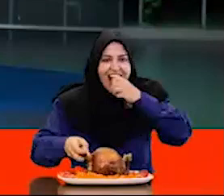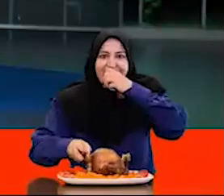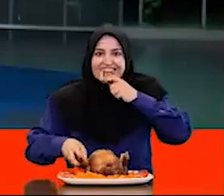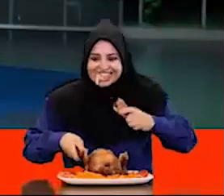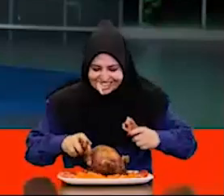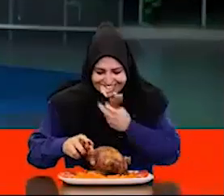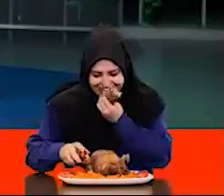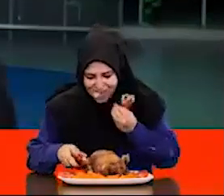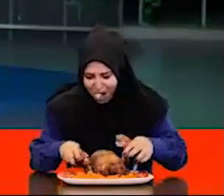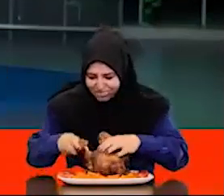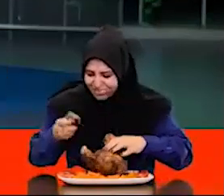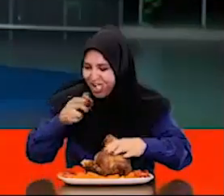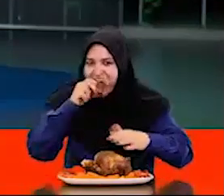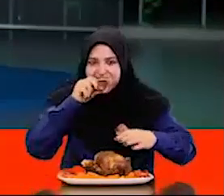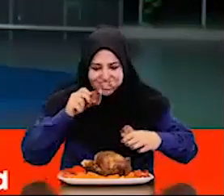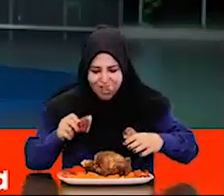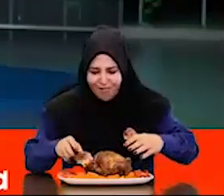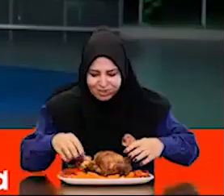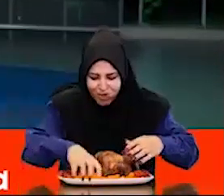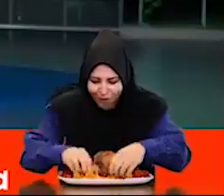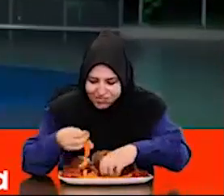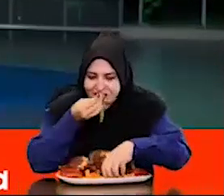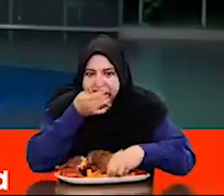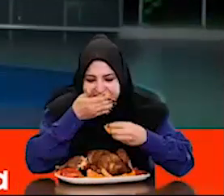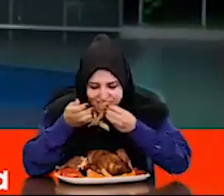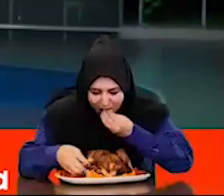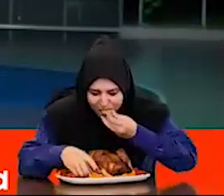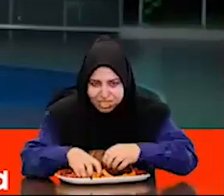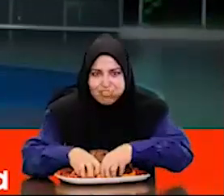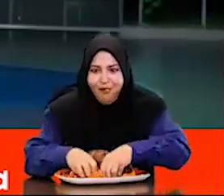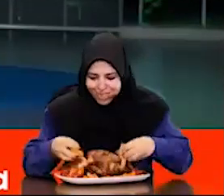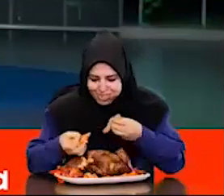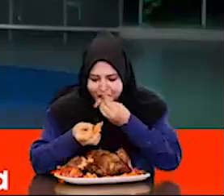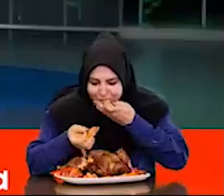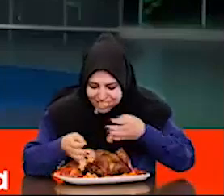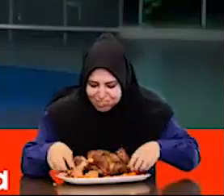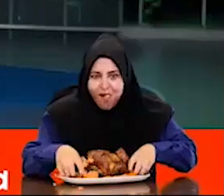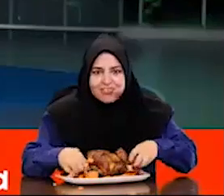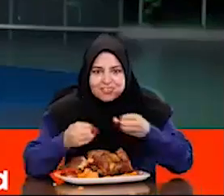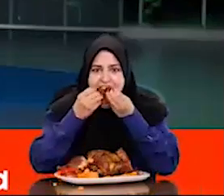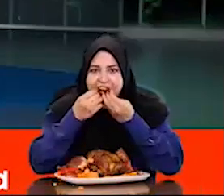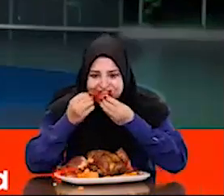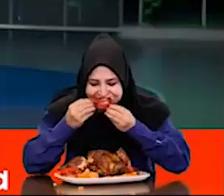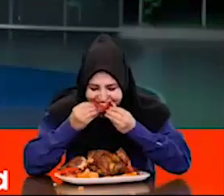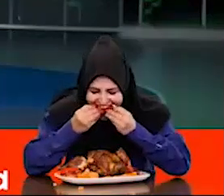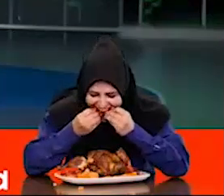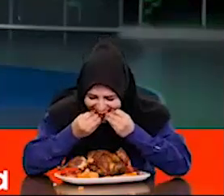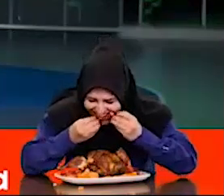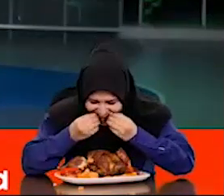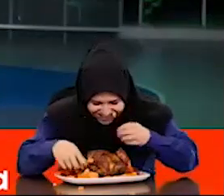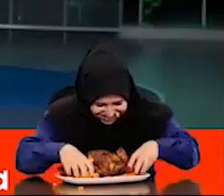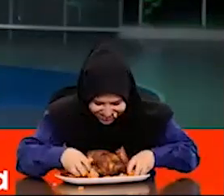زود فرستان، استفود فرستان، که چه زود فرستان، استفود